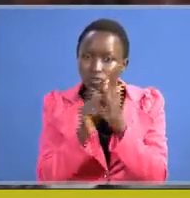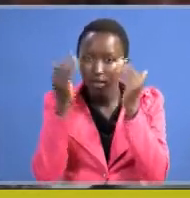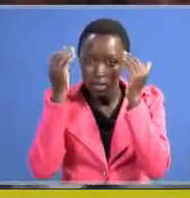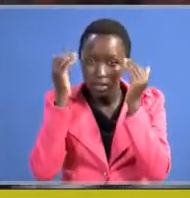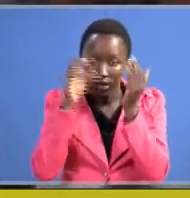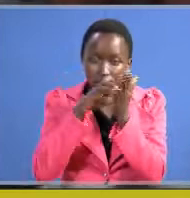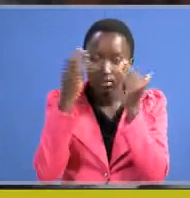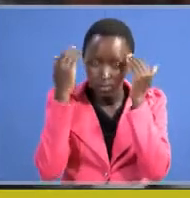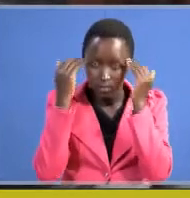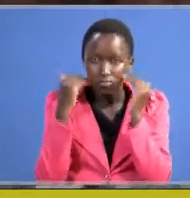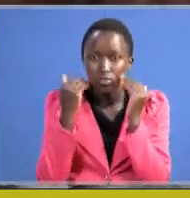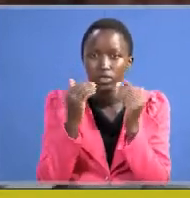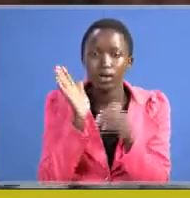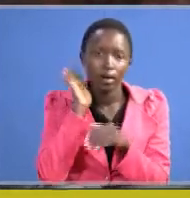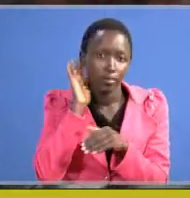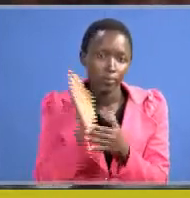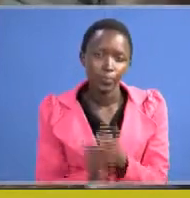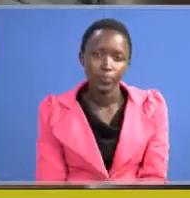itakaposikilizwa.